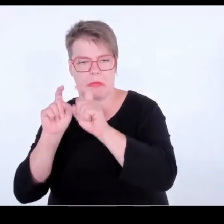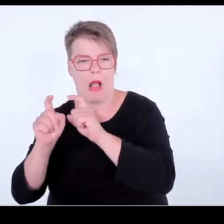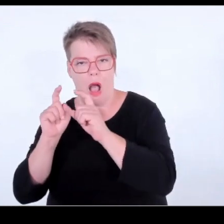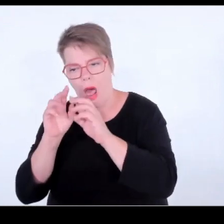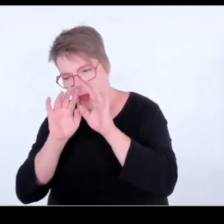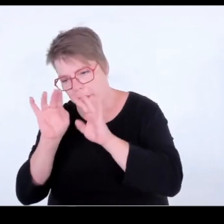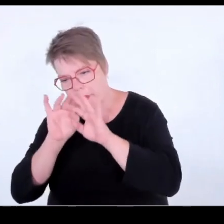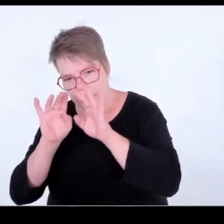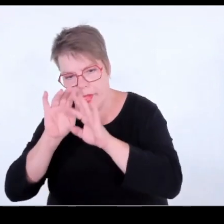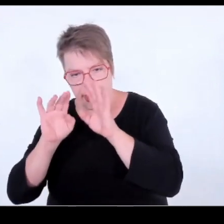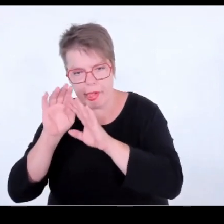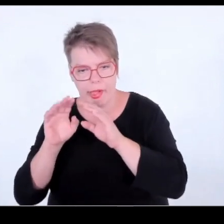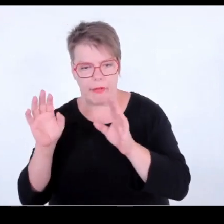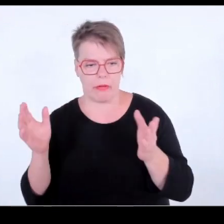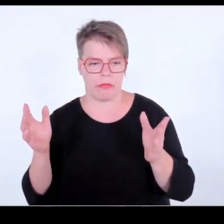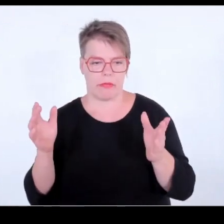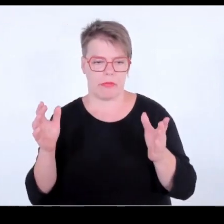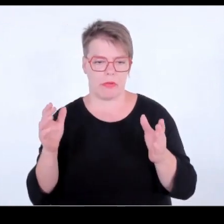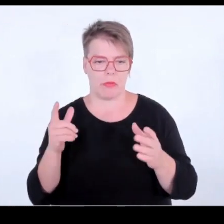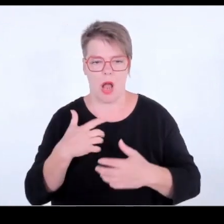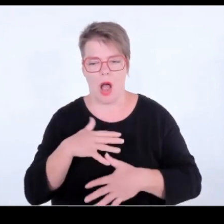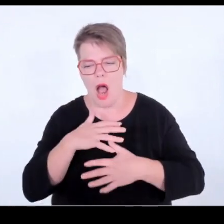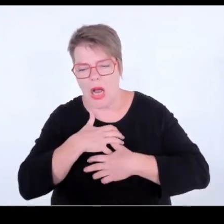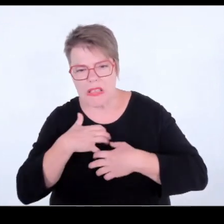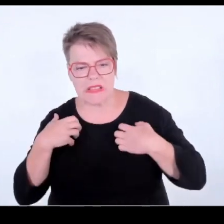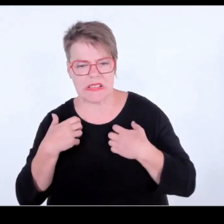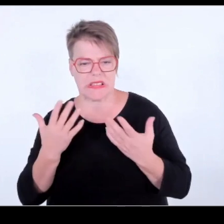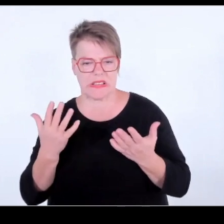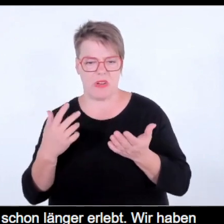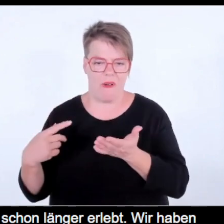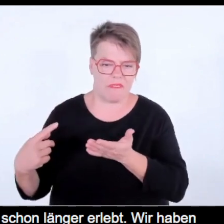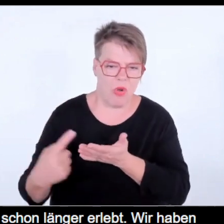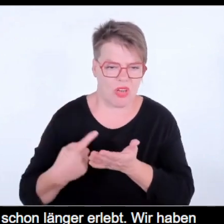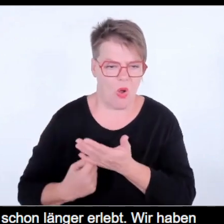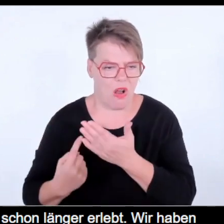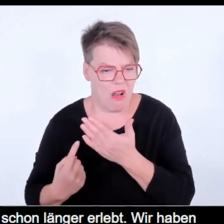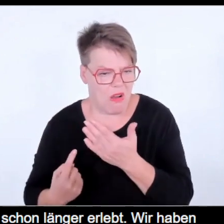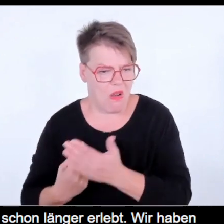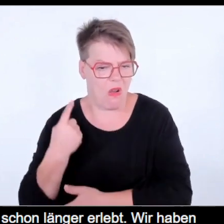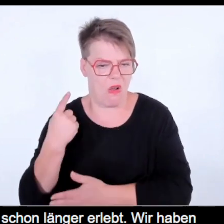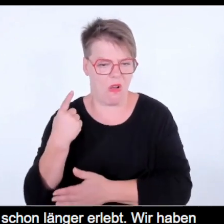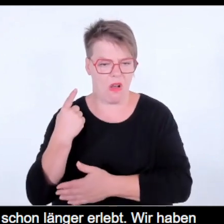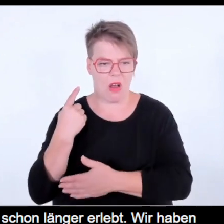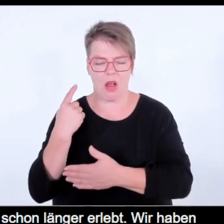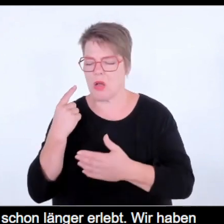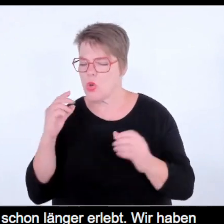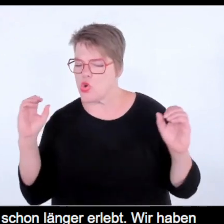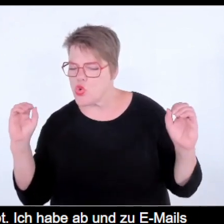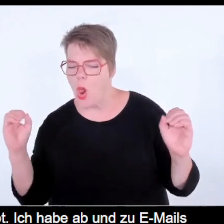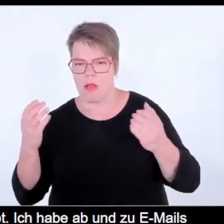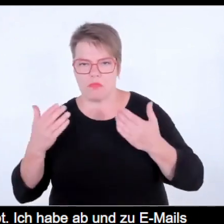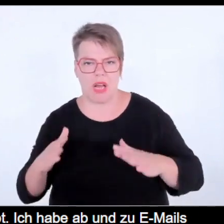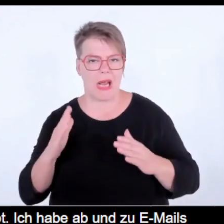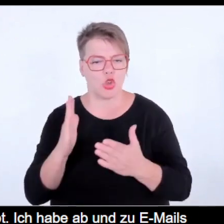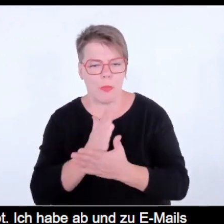mit zum Teil der Unfähigkeit überhaupt noch zu verbinden, sondern nur noch mit der maximalen Lust abzugrenzen, das führt